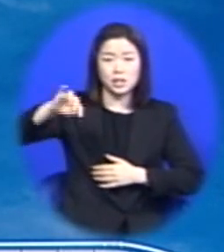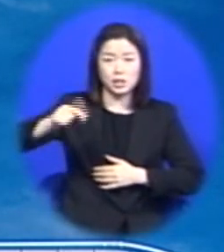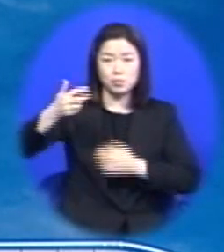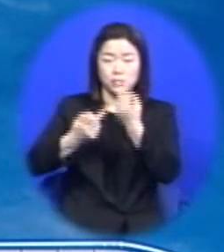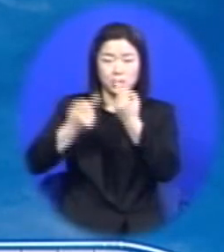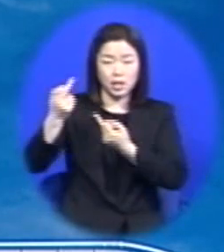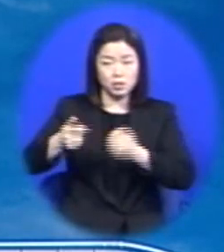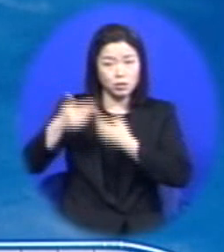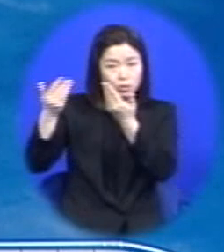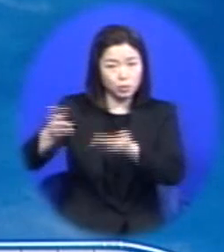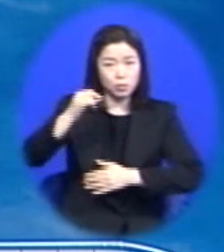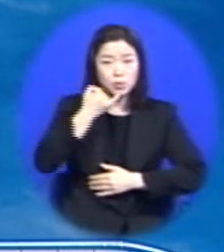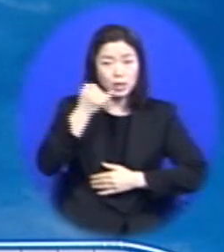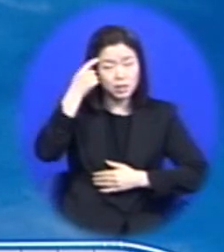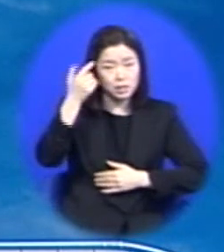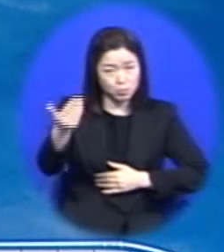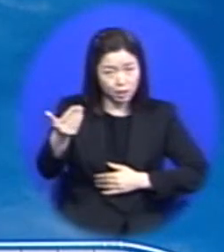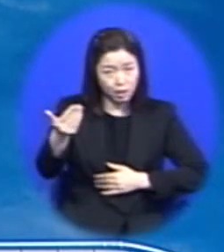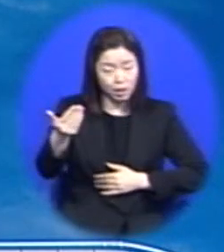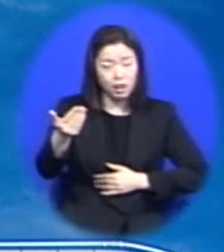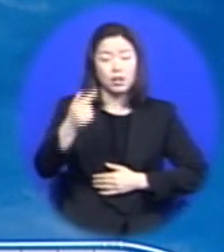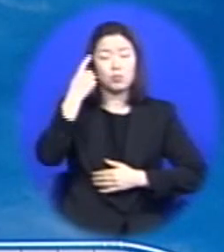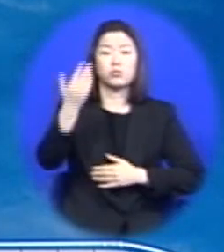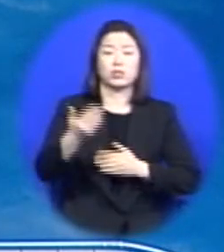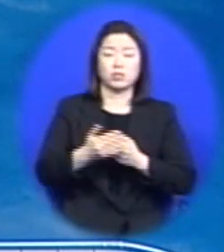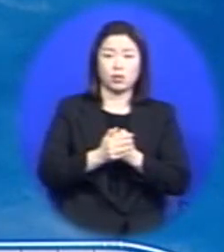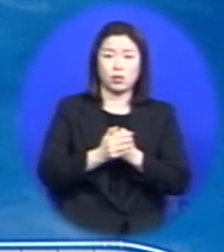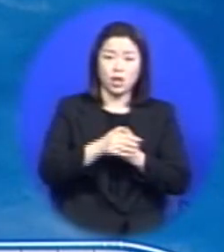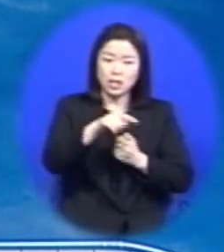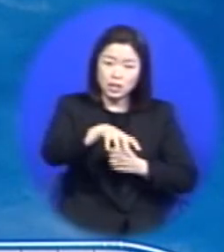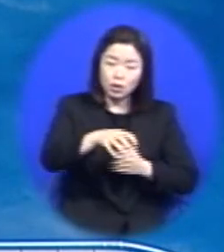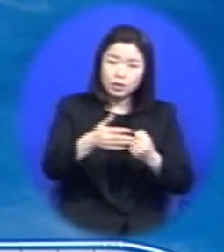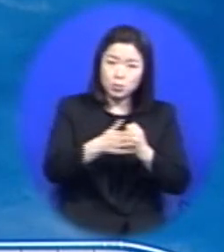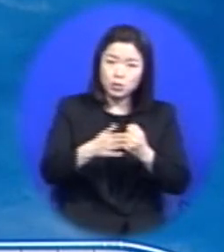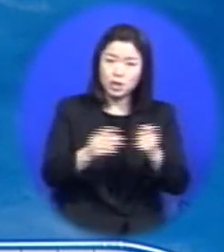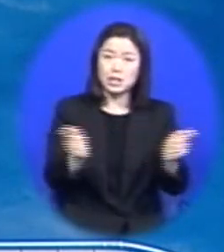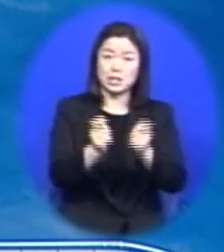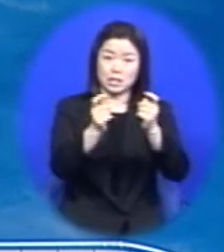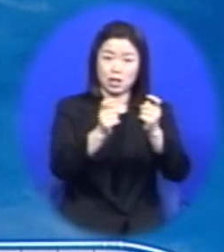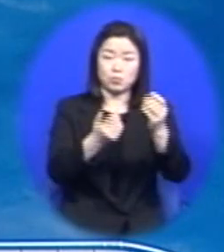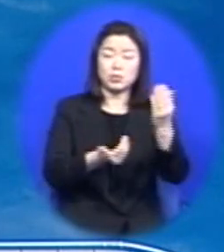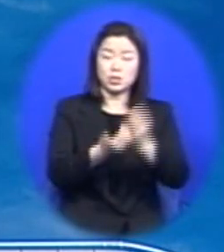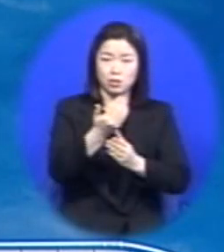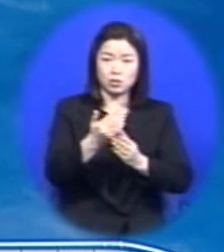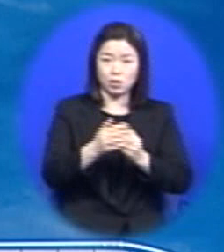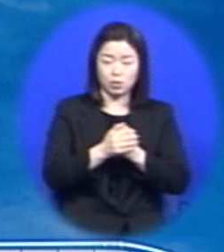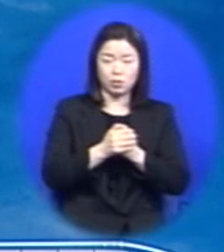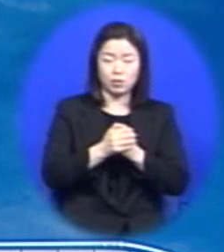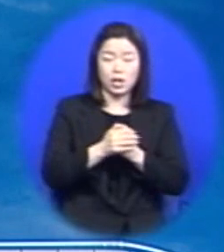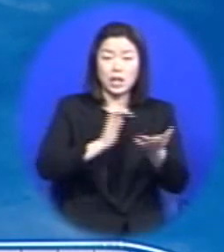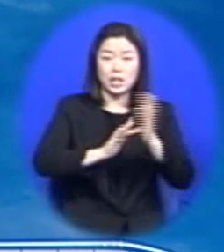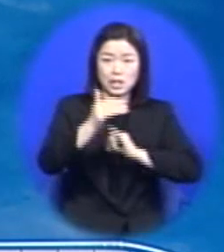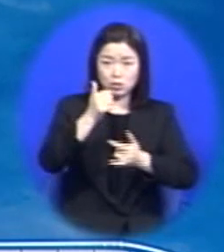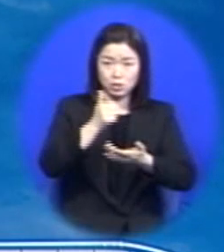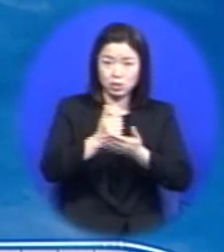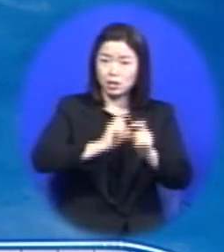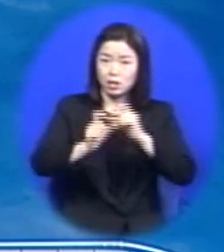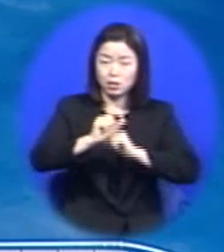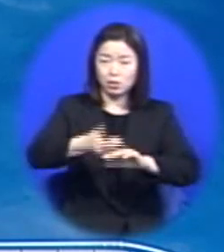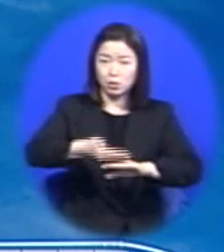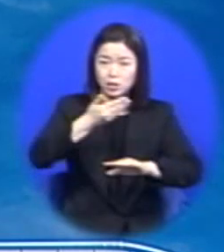유대인들과 사마리아 사람들 사이에 싸움이 생겼습니다. 예배 장소 때문에. 그런데 예수님께서 더 이상